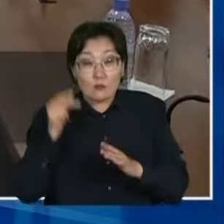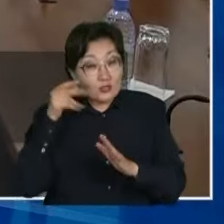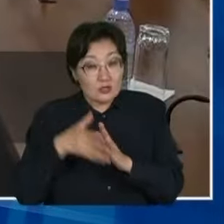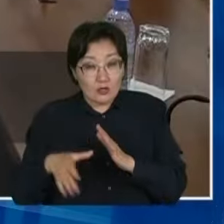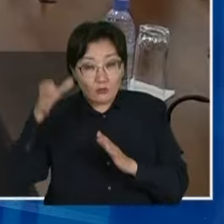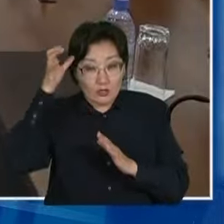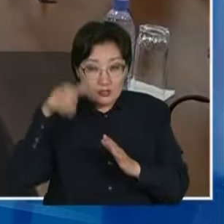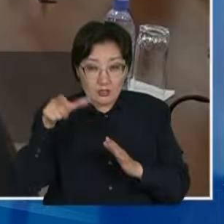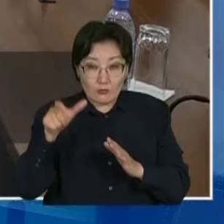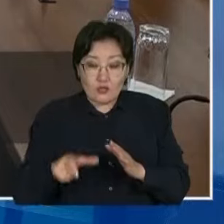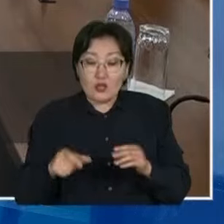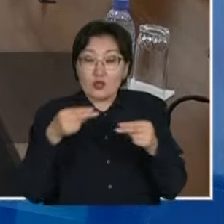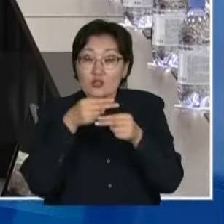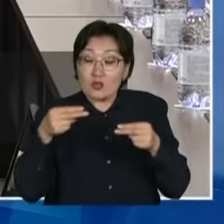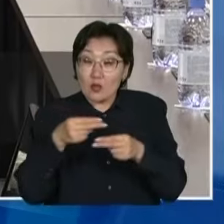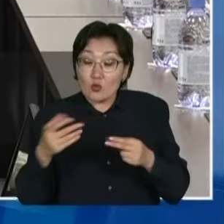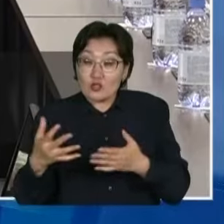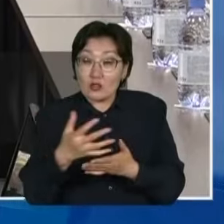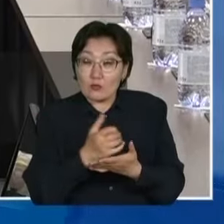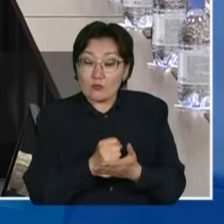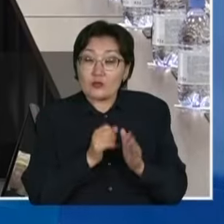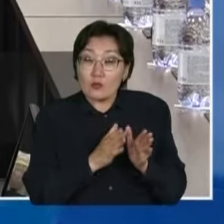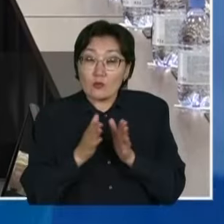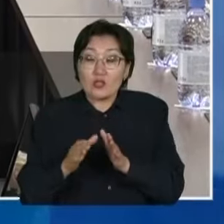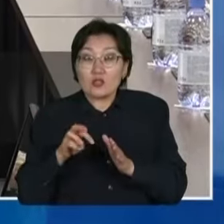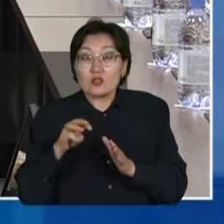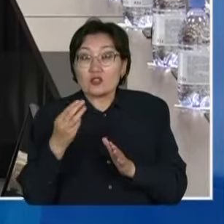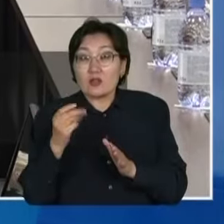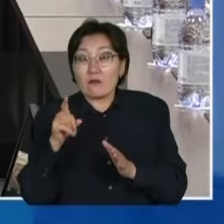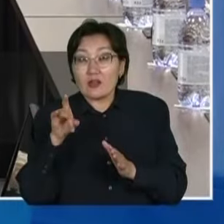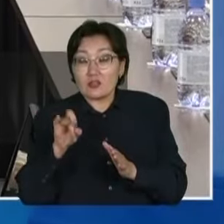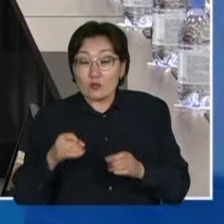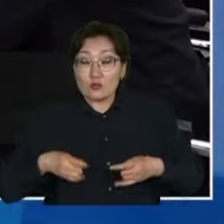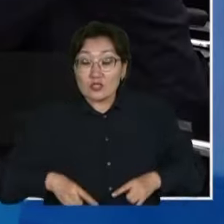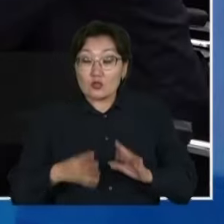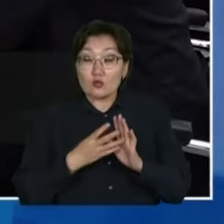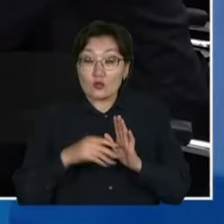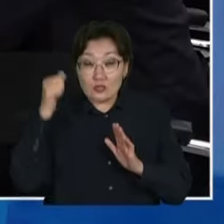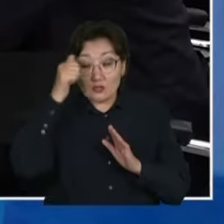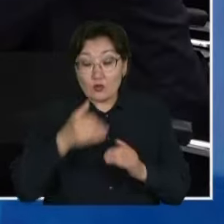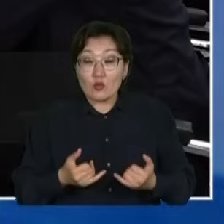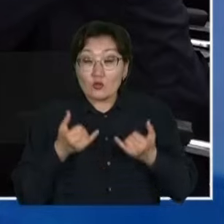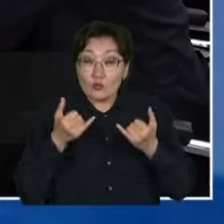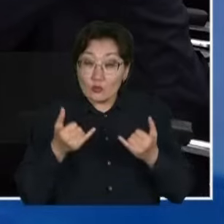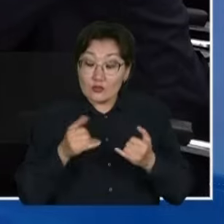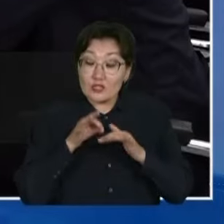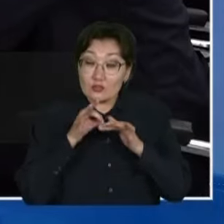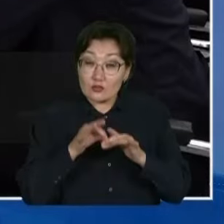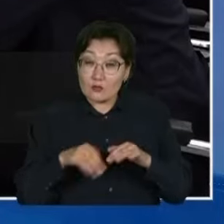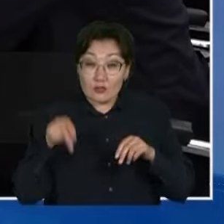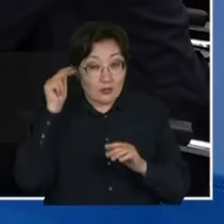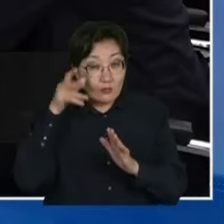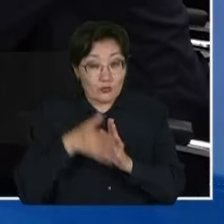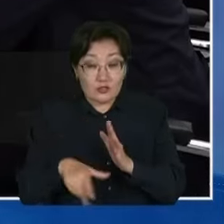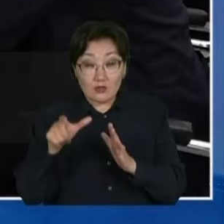ғалым, фольклорлық шығармаларды жинаушы, жүйелеуші Мақсұт Шафиғидің туғанына 90 жыл толуына орай ұйымдастырылған. Зерттеуші